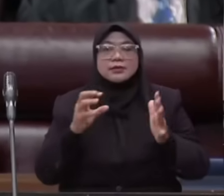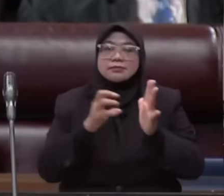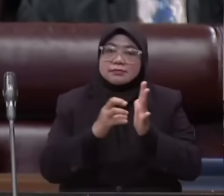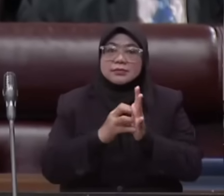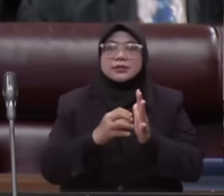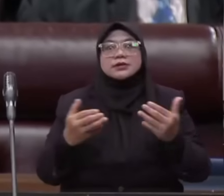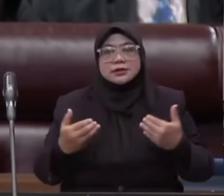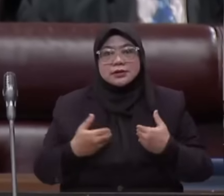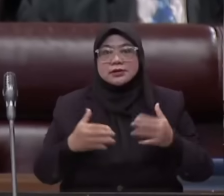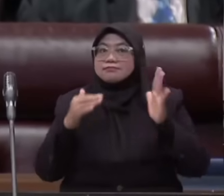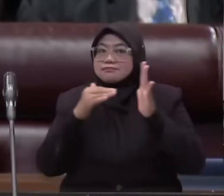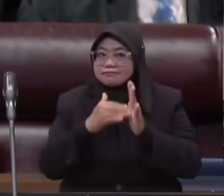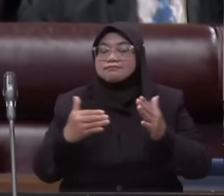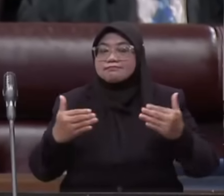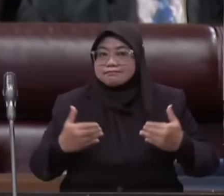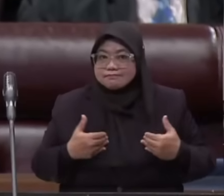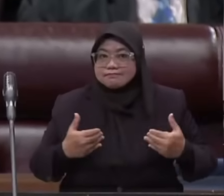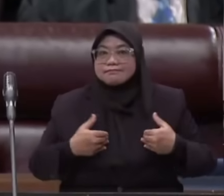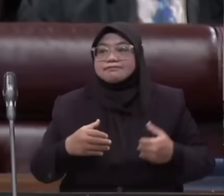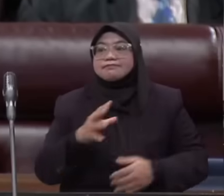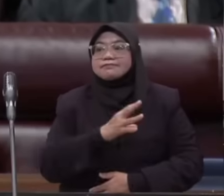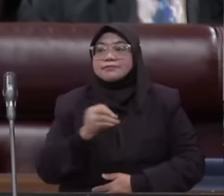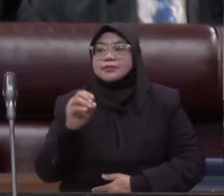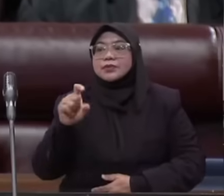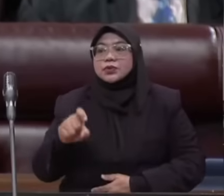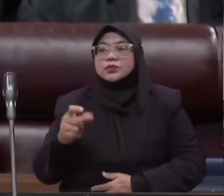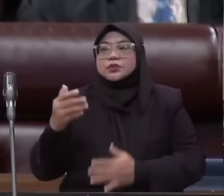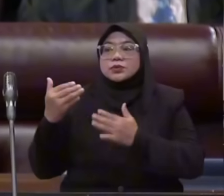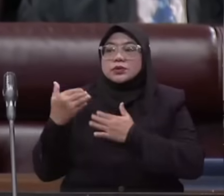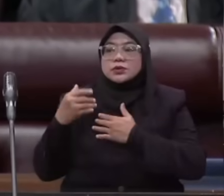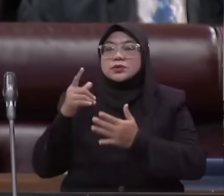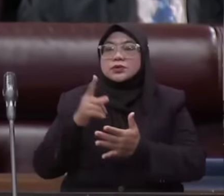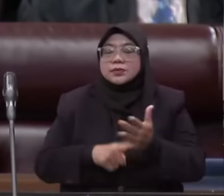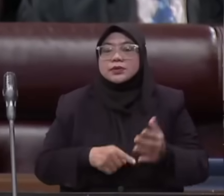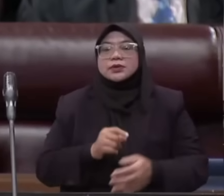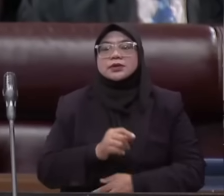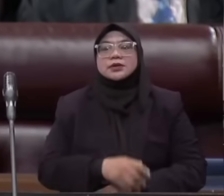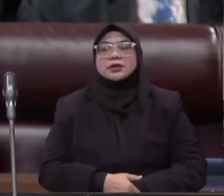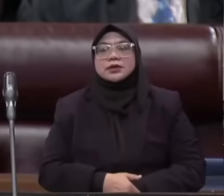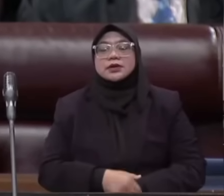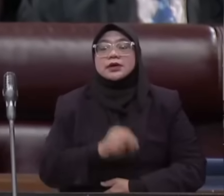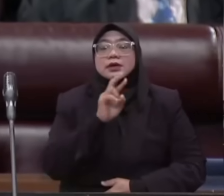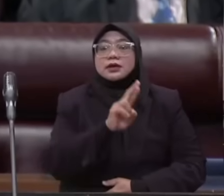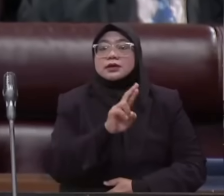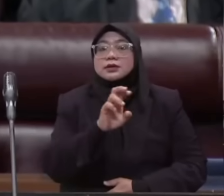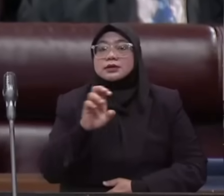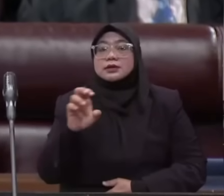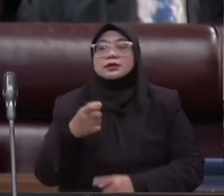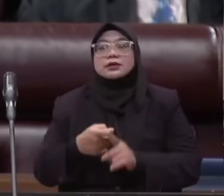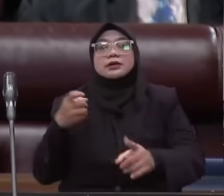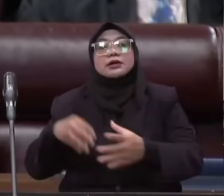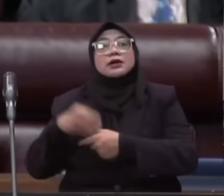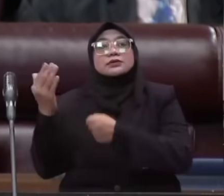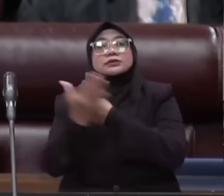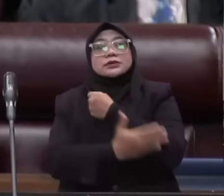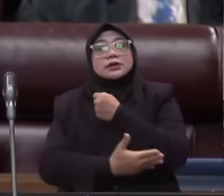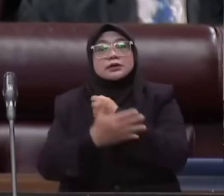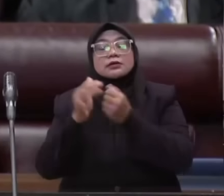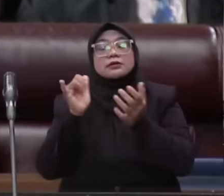sekali waktu kita bantah waktu itu kita kena tanggung sisa daripada yang datang